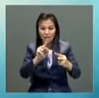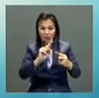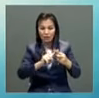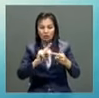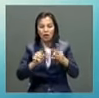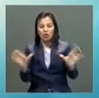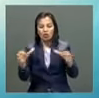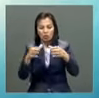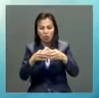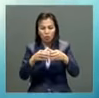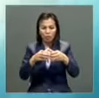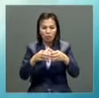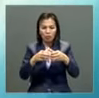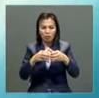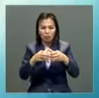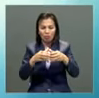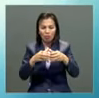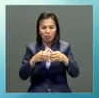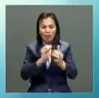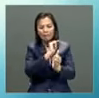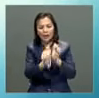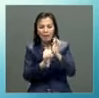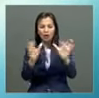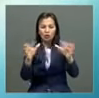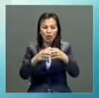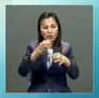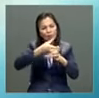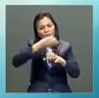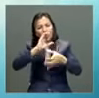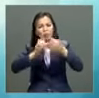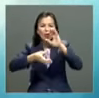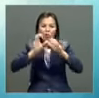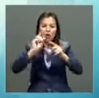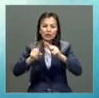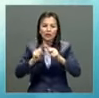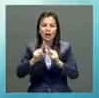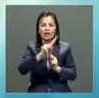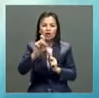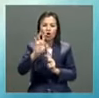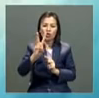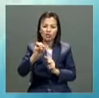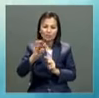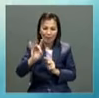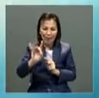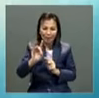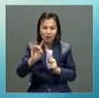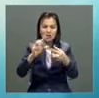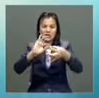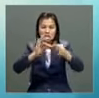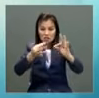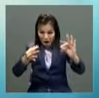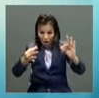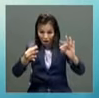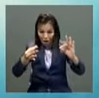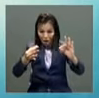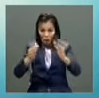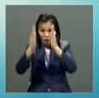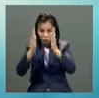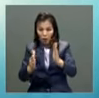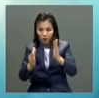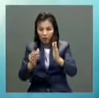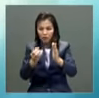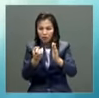มชุมนุมนะครับมีอีกประมาณ168คดีนะครับดำเนินเป็นคนก็